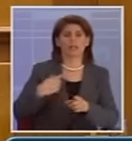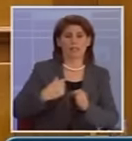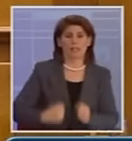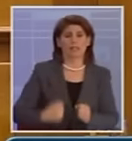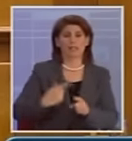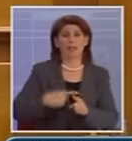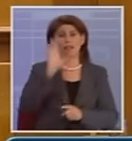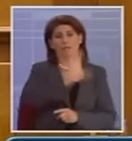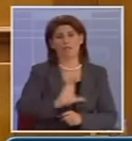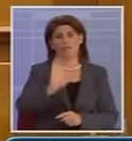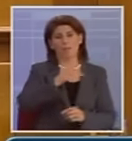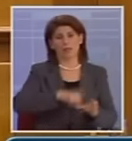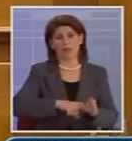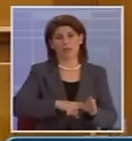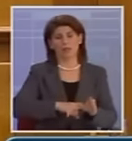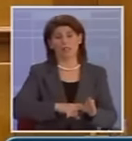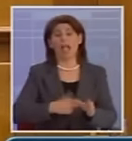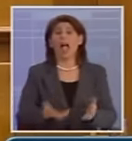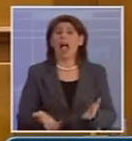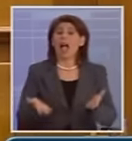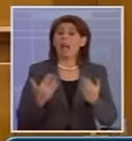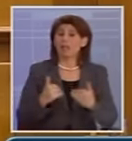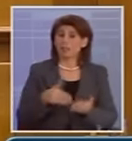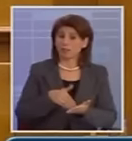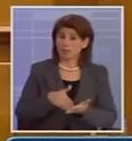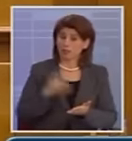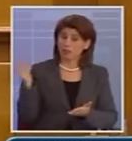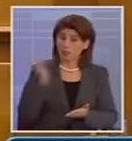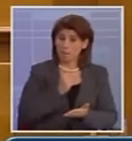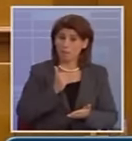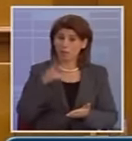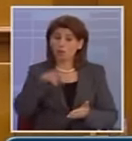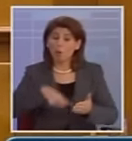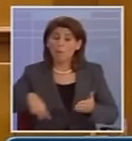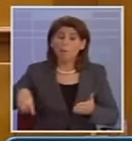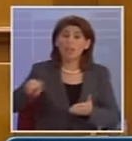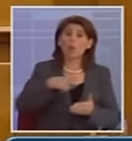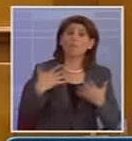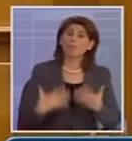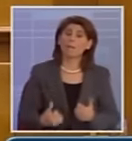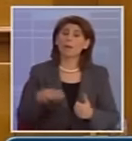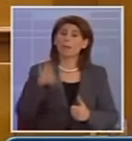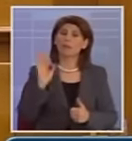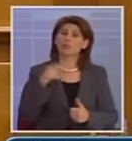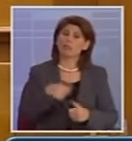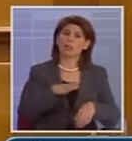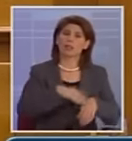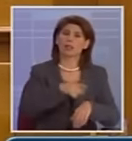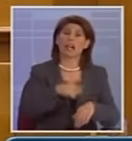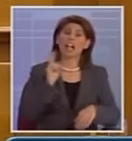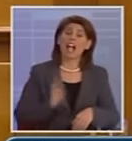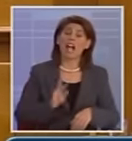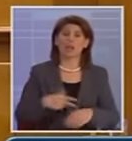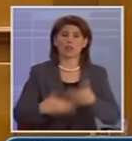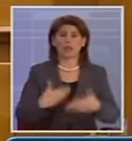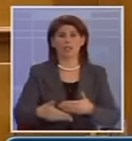από την Ευρώπη. Αν δεν ξεκαθαρίσετε αμέσως το ταπείο, θα υπάρχει περίπτωση να γίνετε υπαίτιος κακών εξελίξεων.